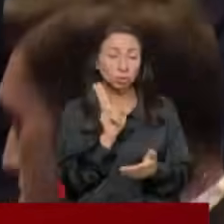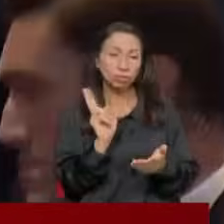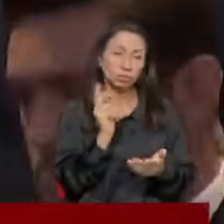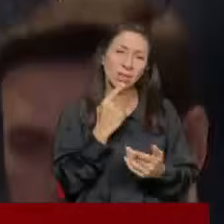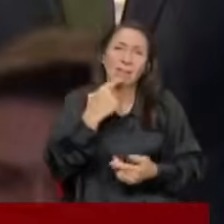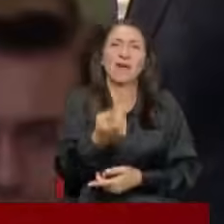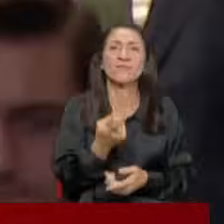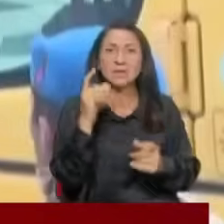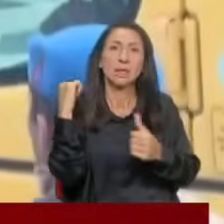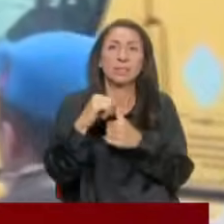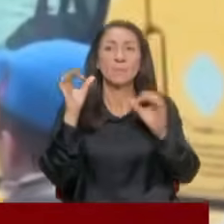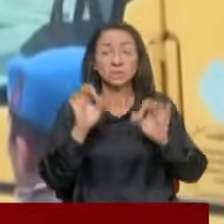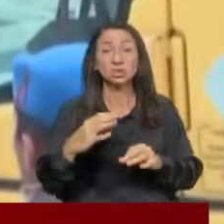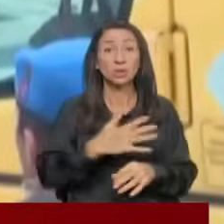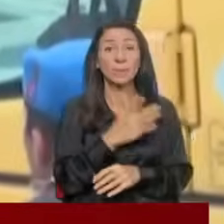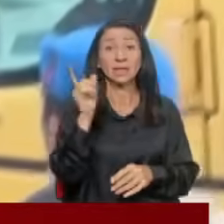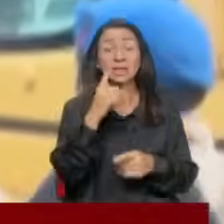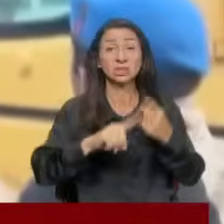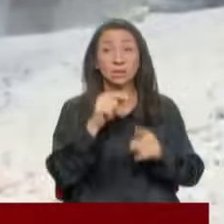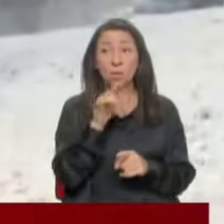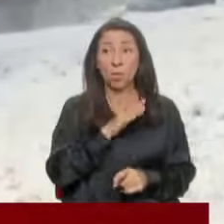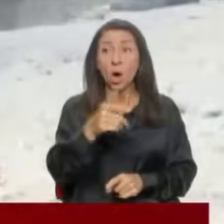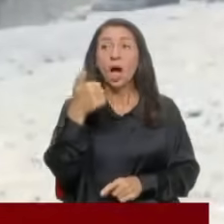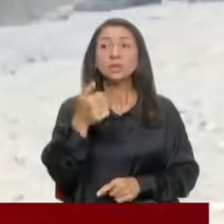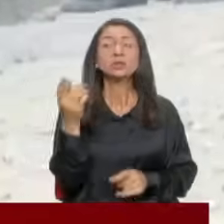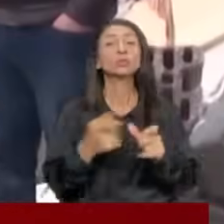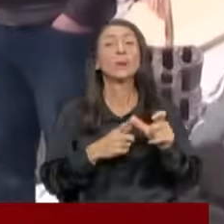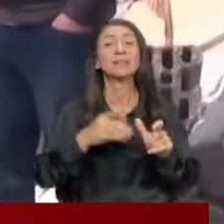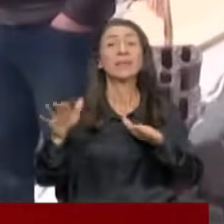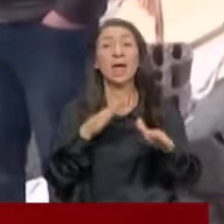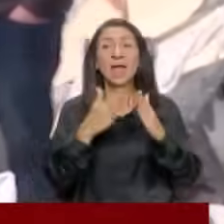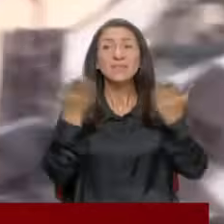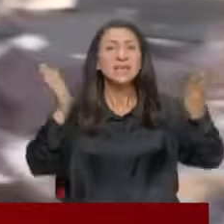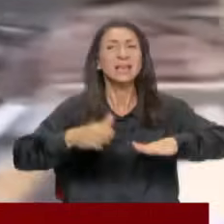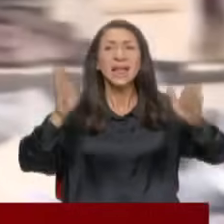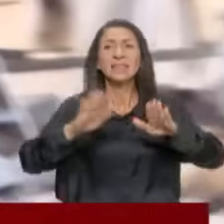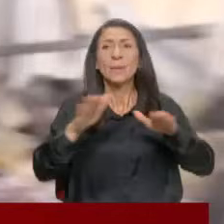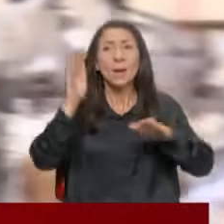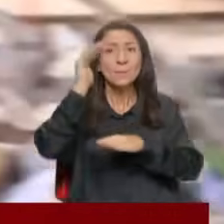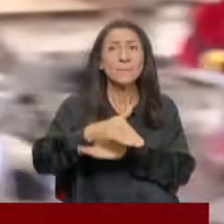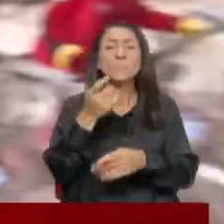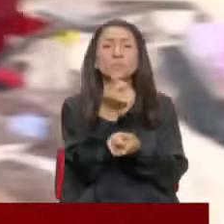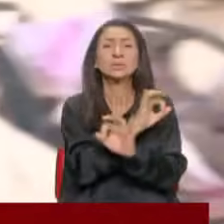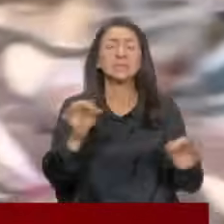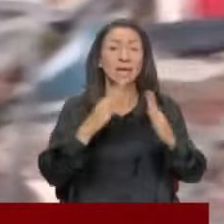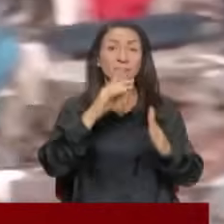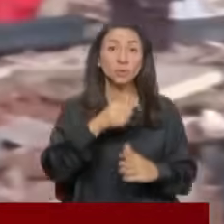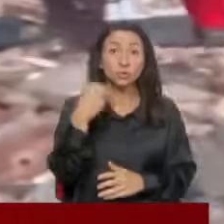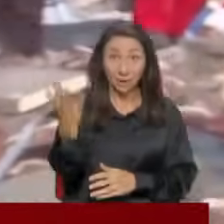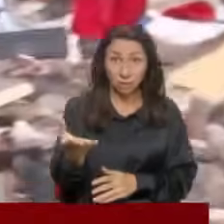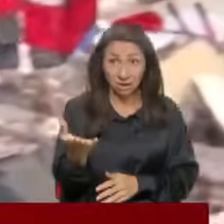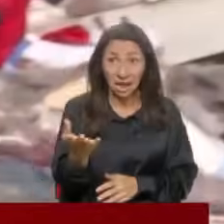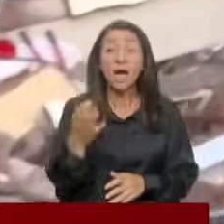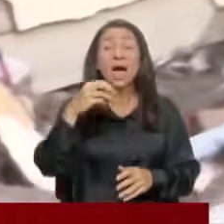çıkışıyla yeniden alevlendi CHP lideri Kılıçdaroğlu 6 Şubat depreminde evleri yıkılan depremzedelere bedelsiz konut vaadinde